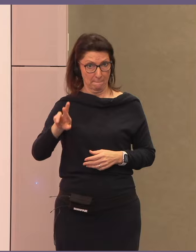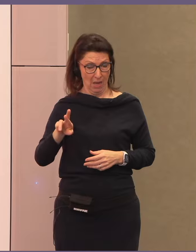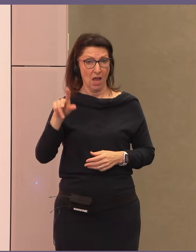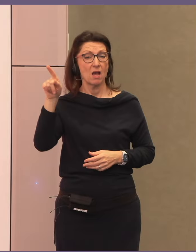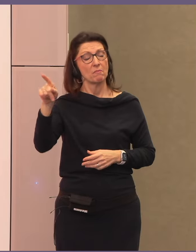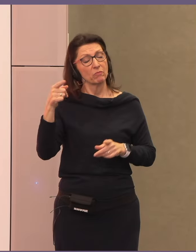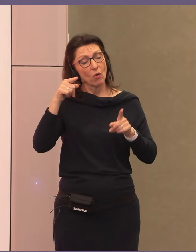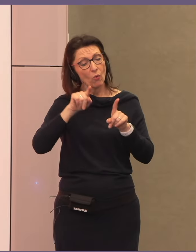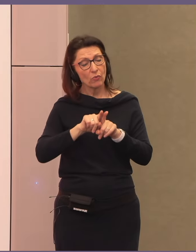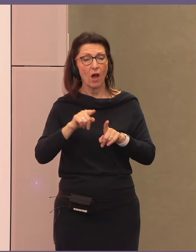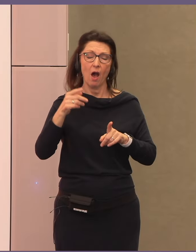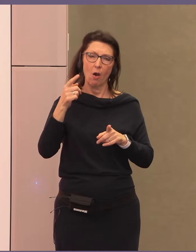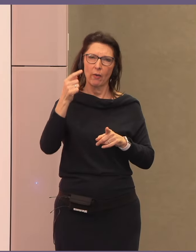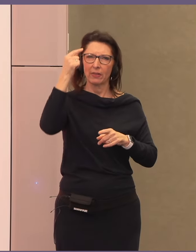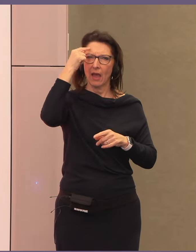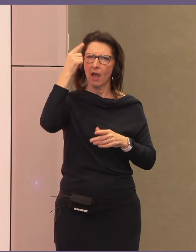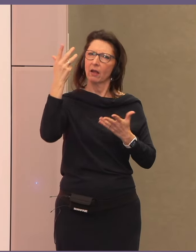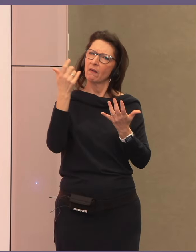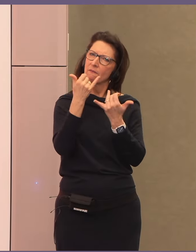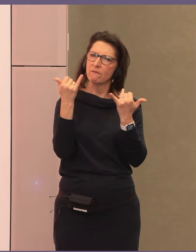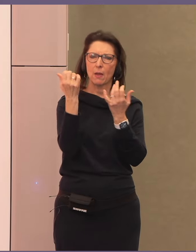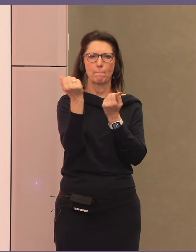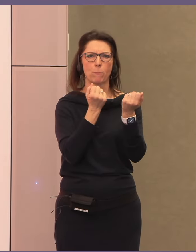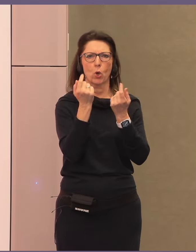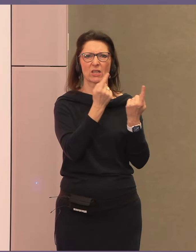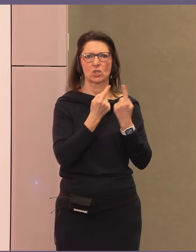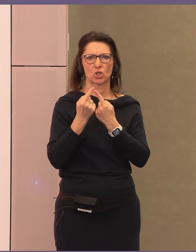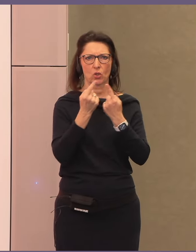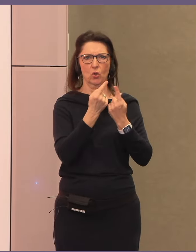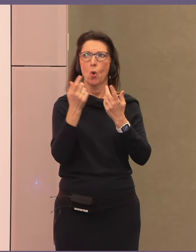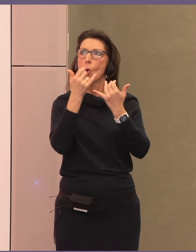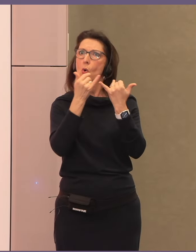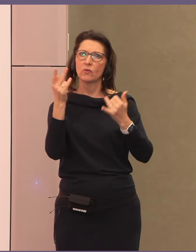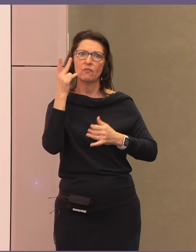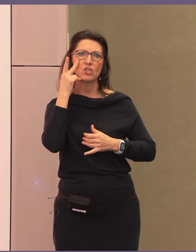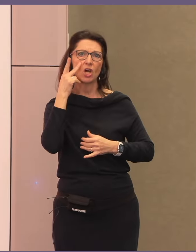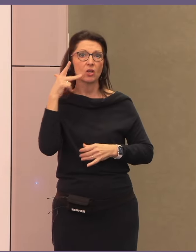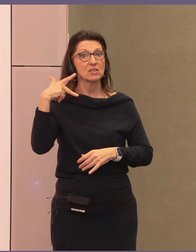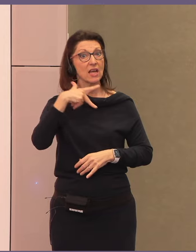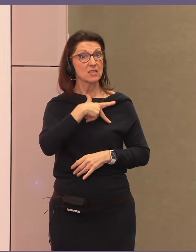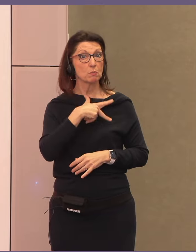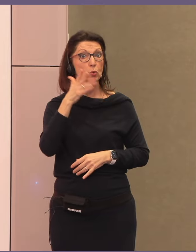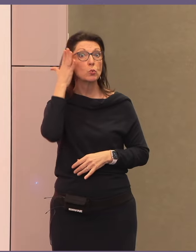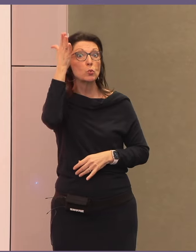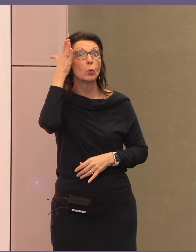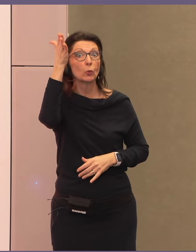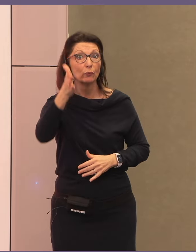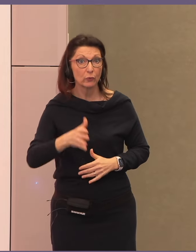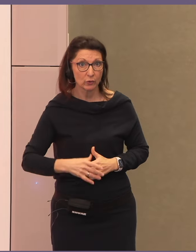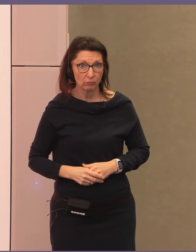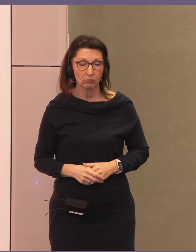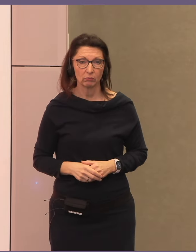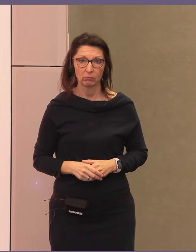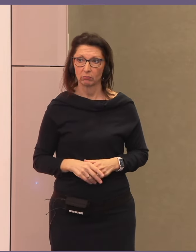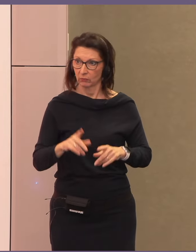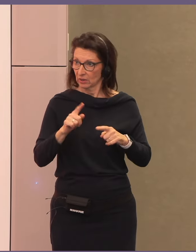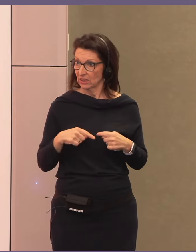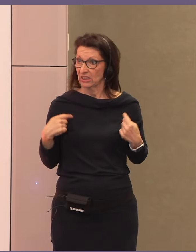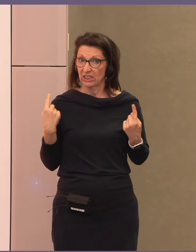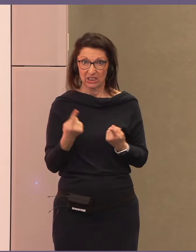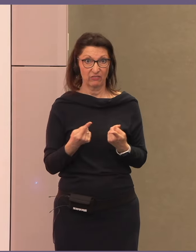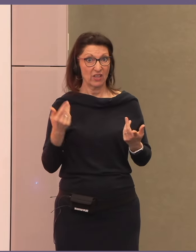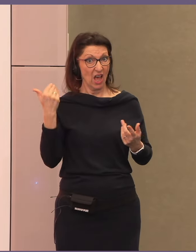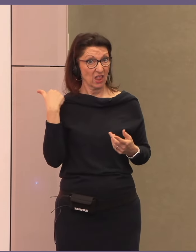eingebettet in eine Zukunftsvision und in ein Zukunftsversprechen auch der Sozialdemokratie. Die, so wie wir es waren, die um